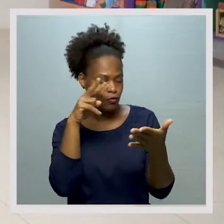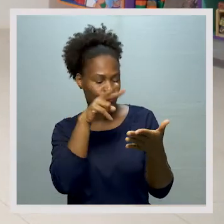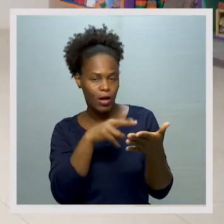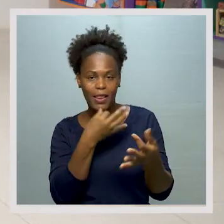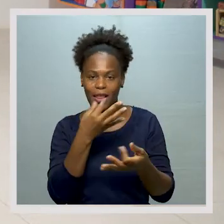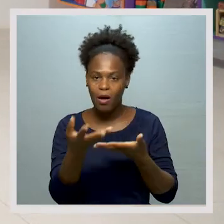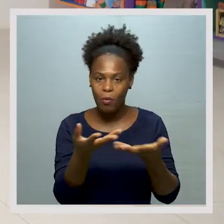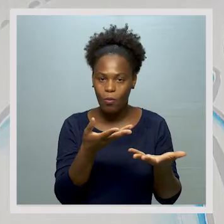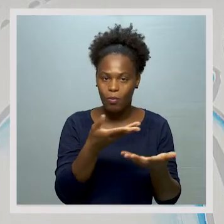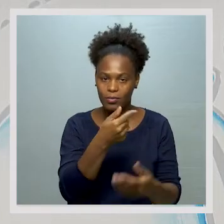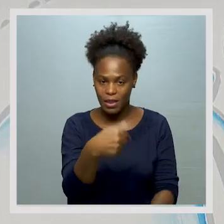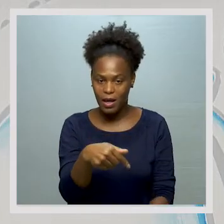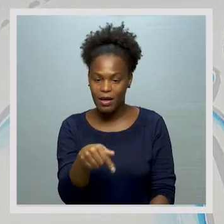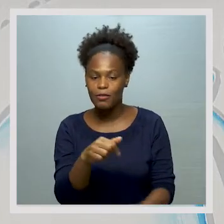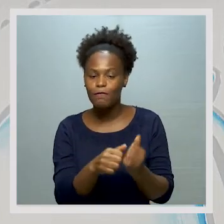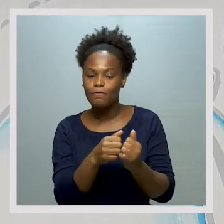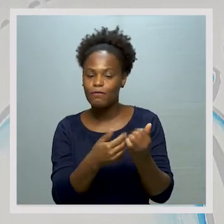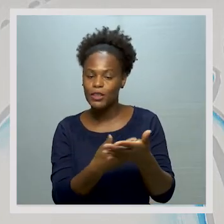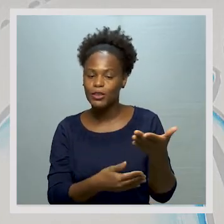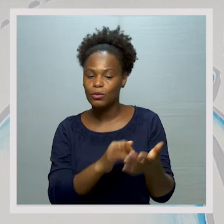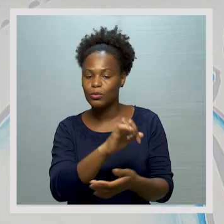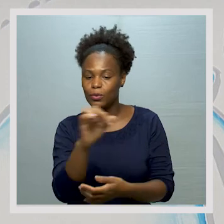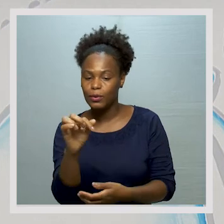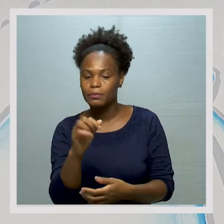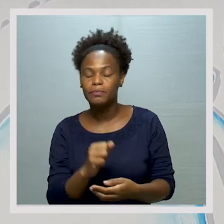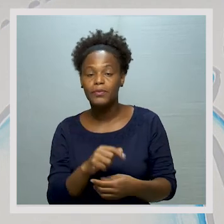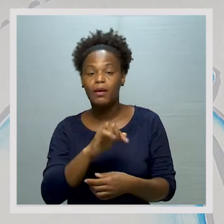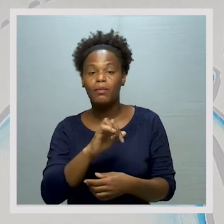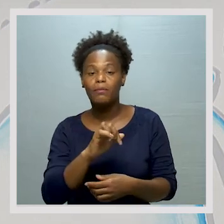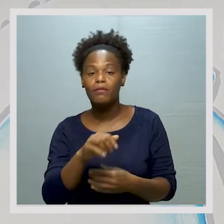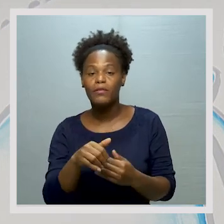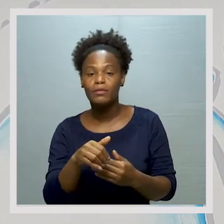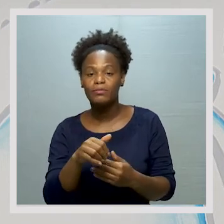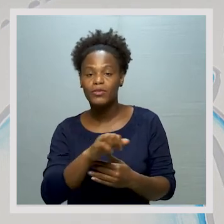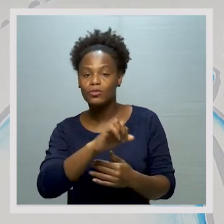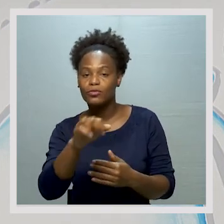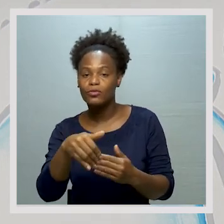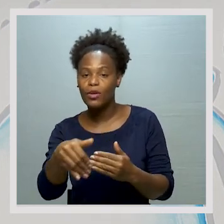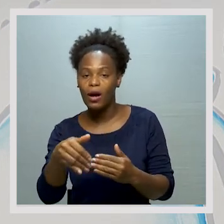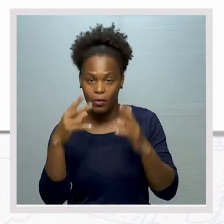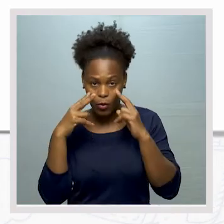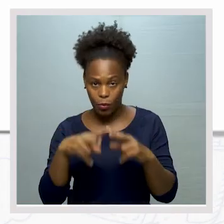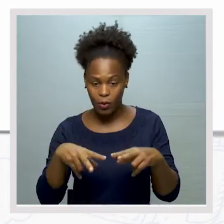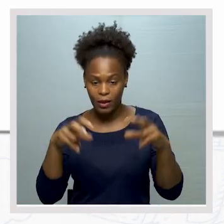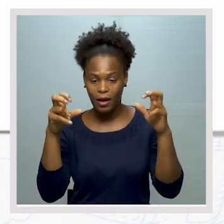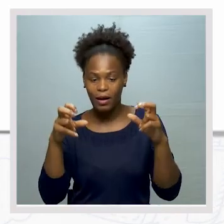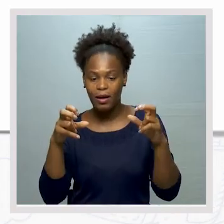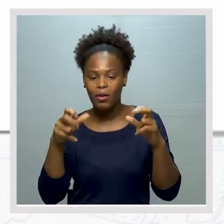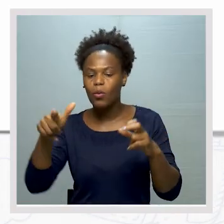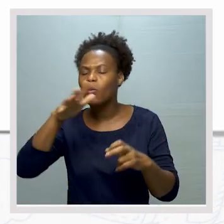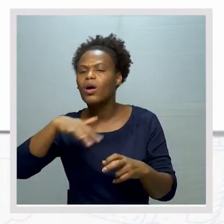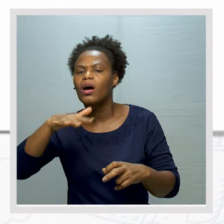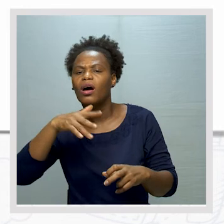que vous avez sur votre fiche et vous allez me trouver la place